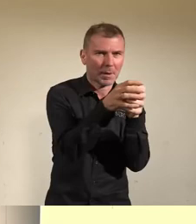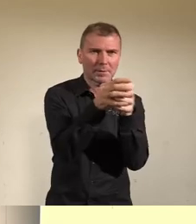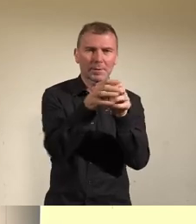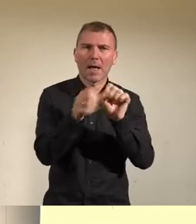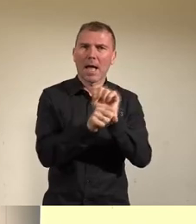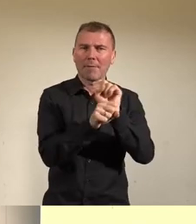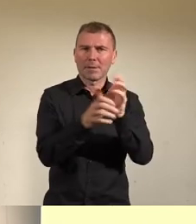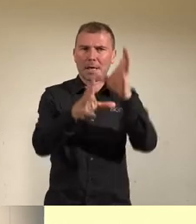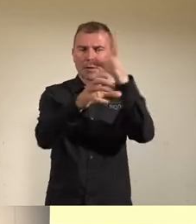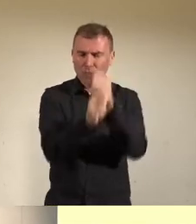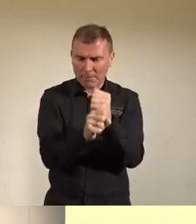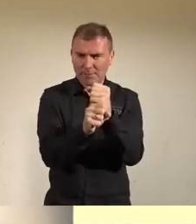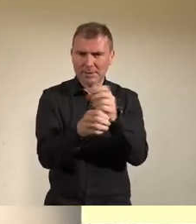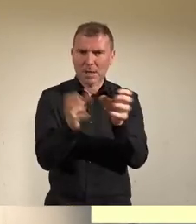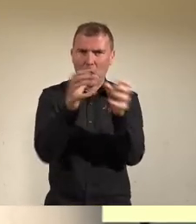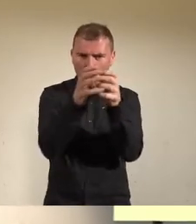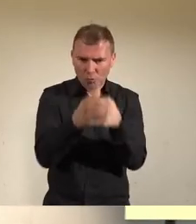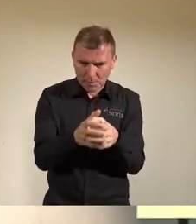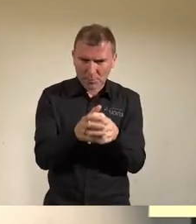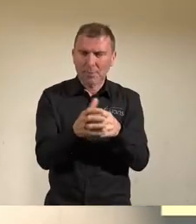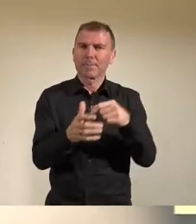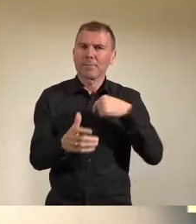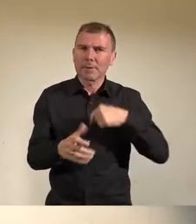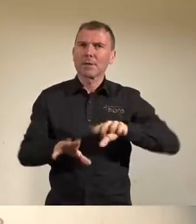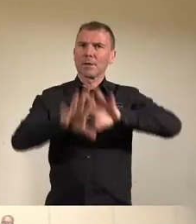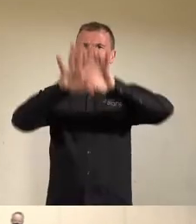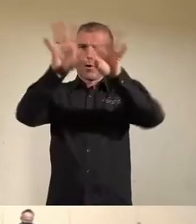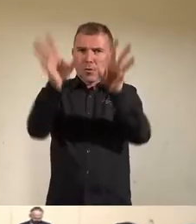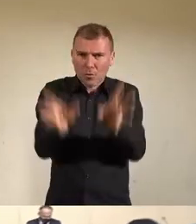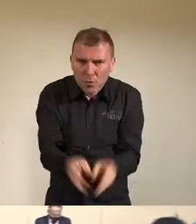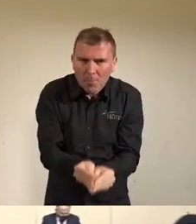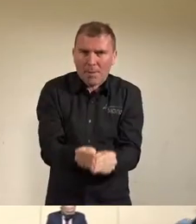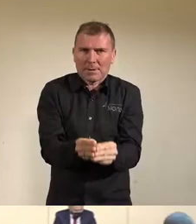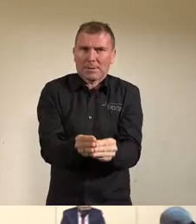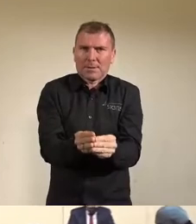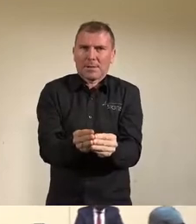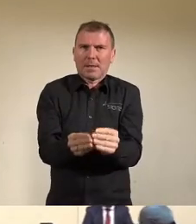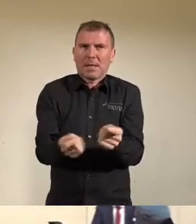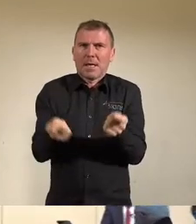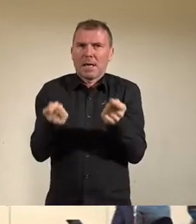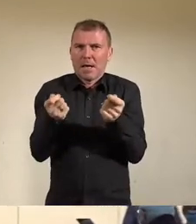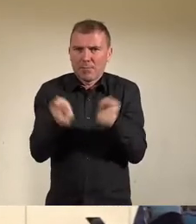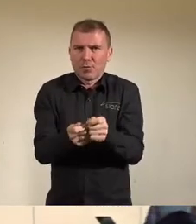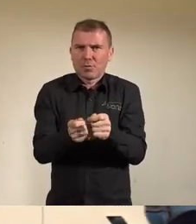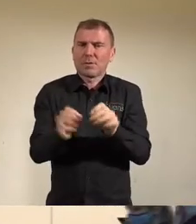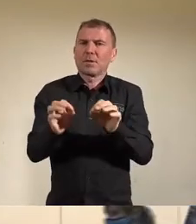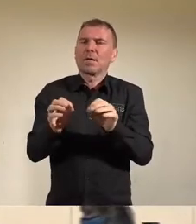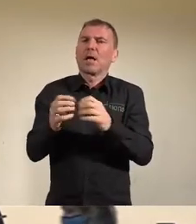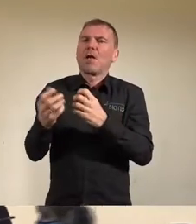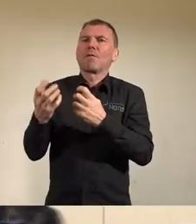Einwendungen zusammengefasst sind und ja im Komplex hinten mit der Beschluss im federführenden